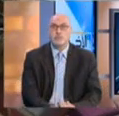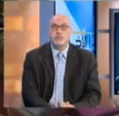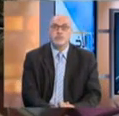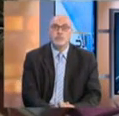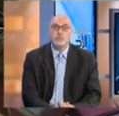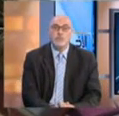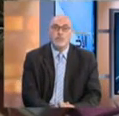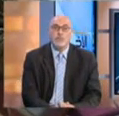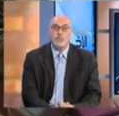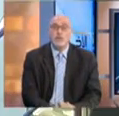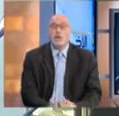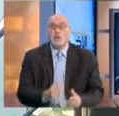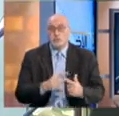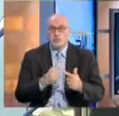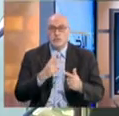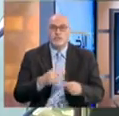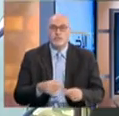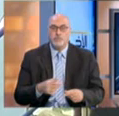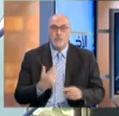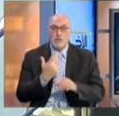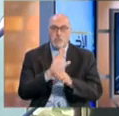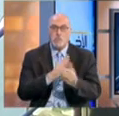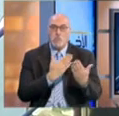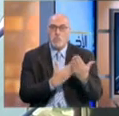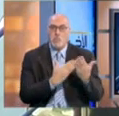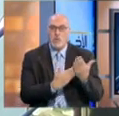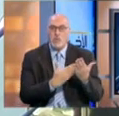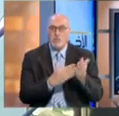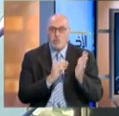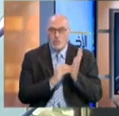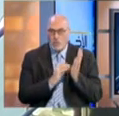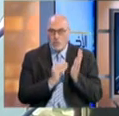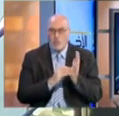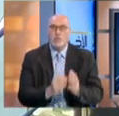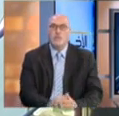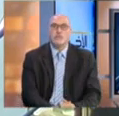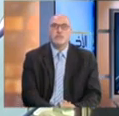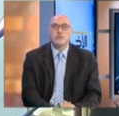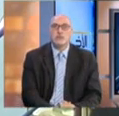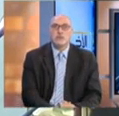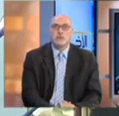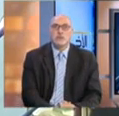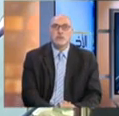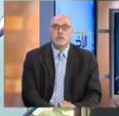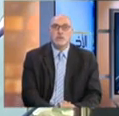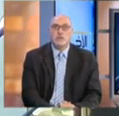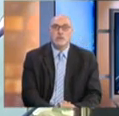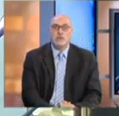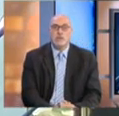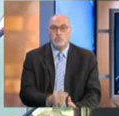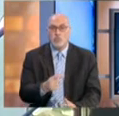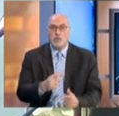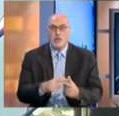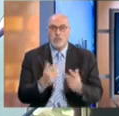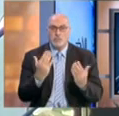هذه الاعترافات برهنت مرة أخرى على صوابية